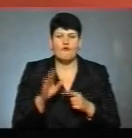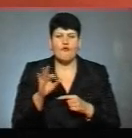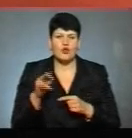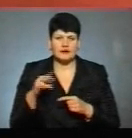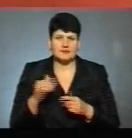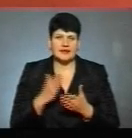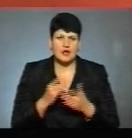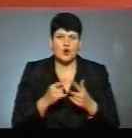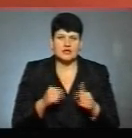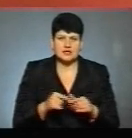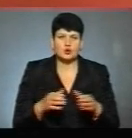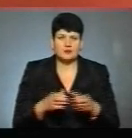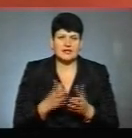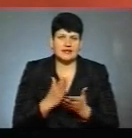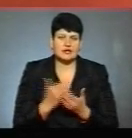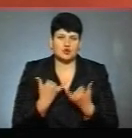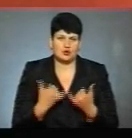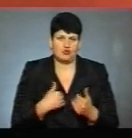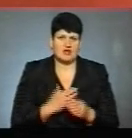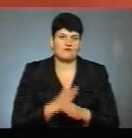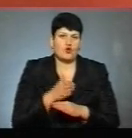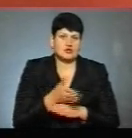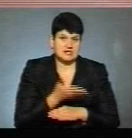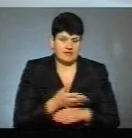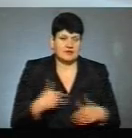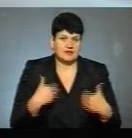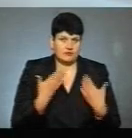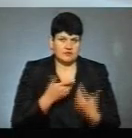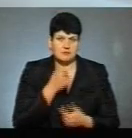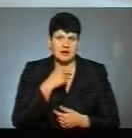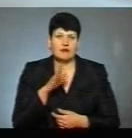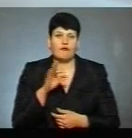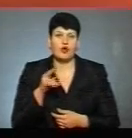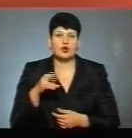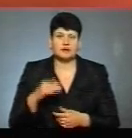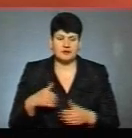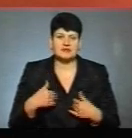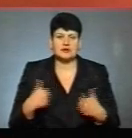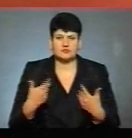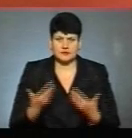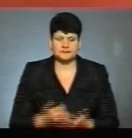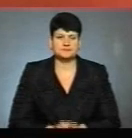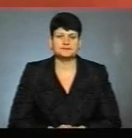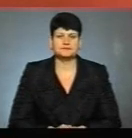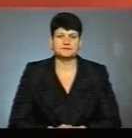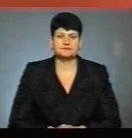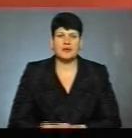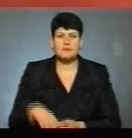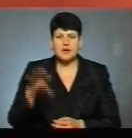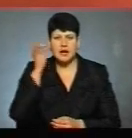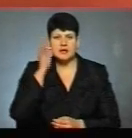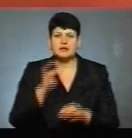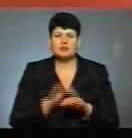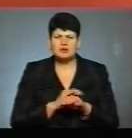який сьогодні є у нас в гостях. Я вас вітаю, пане Володимире. Дякую вас також. Пригадайте, будь ласка,